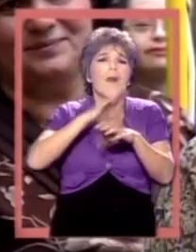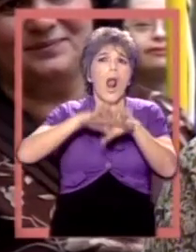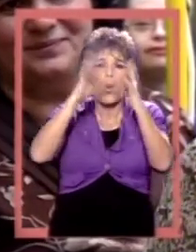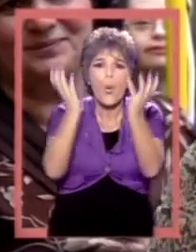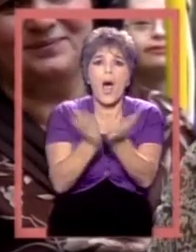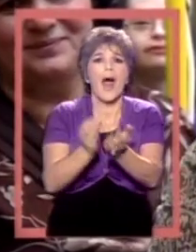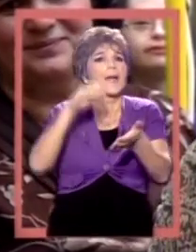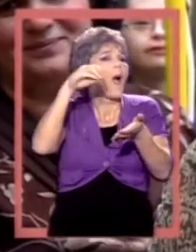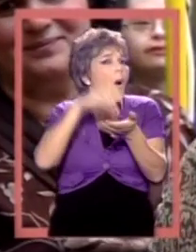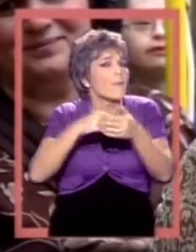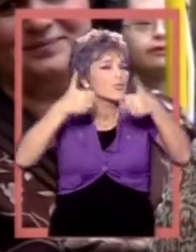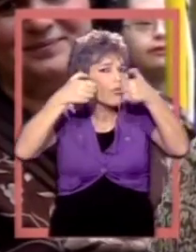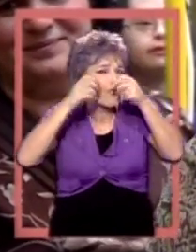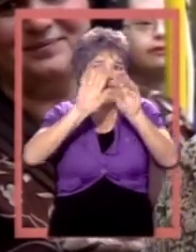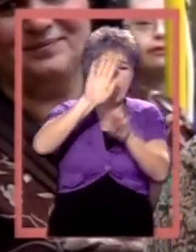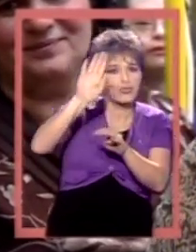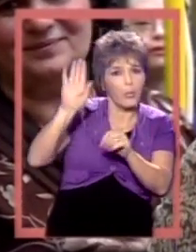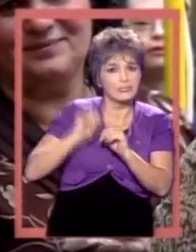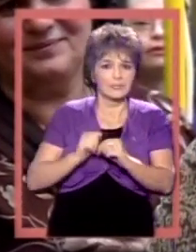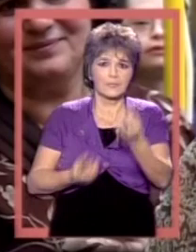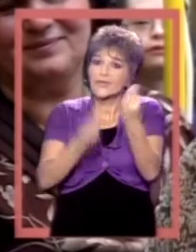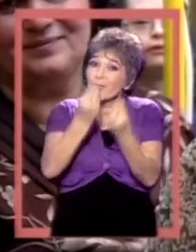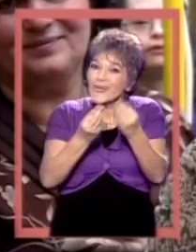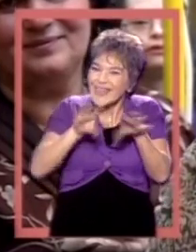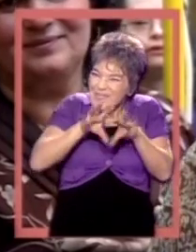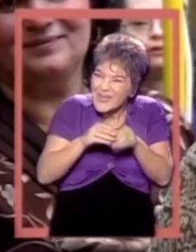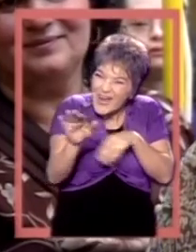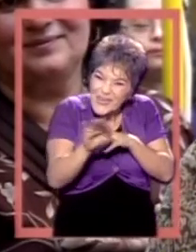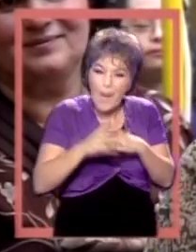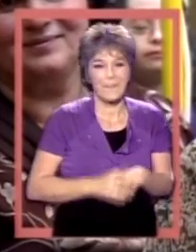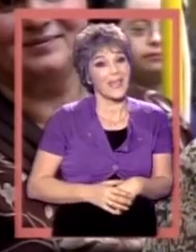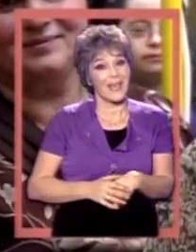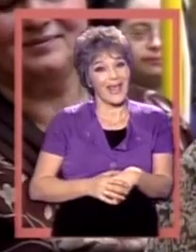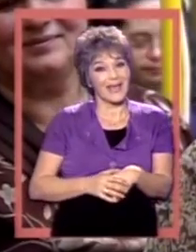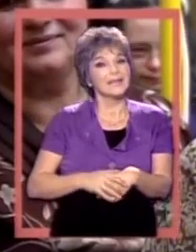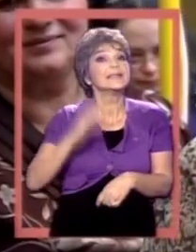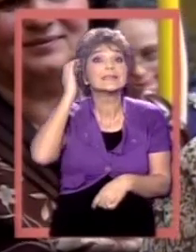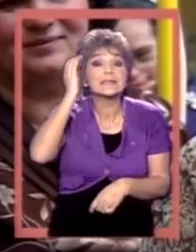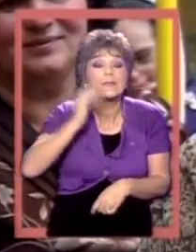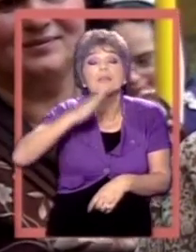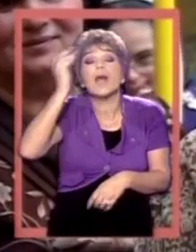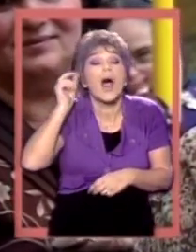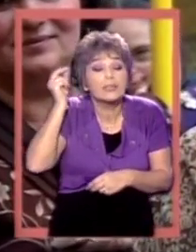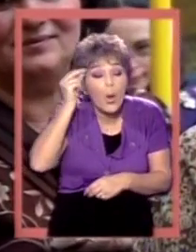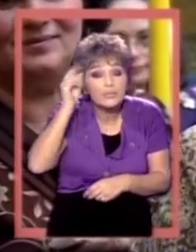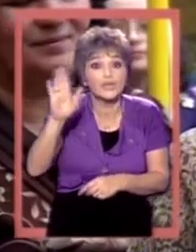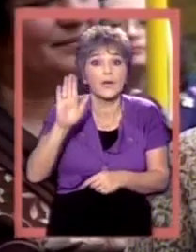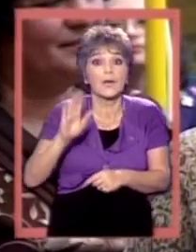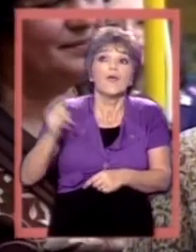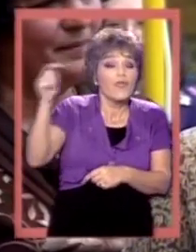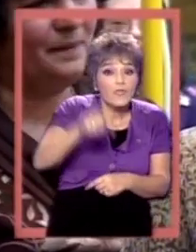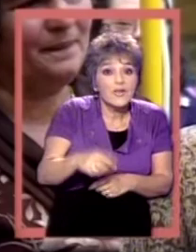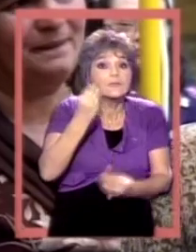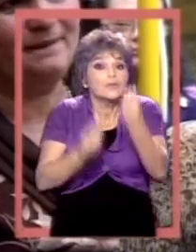baloanele, am pus pozele, ne-am jucat și cu copiii, că am avut timp, evident, în fiecare sâmbătă ne jucăm cu ei și facem